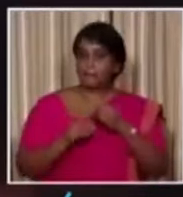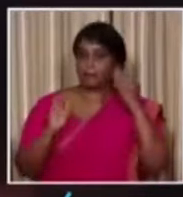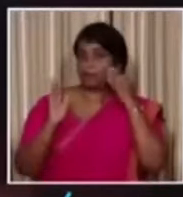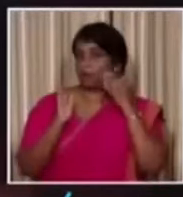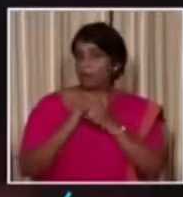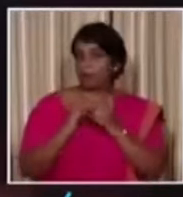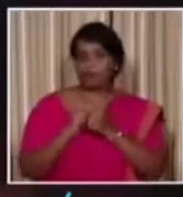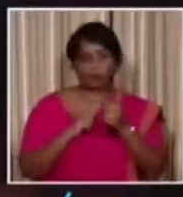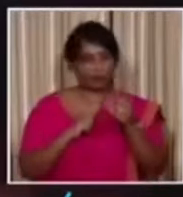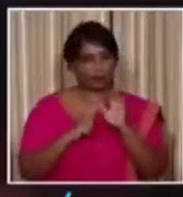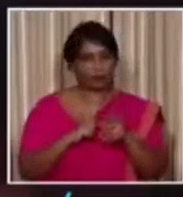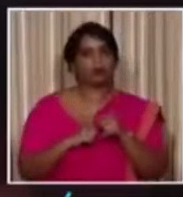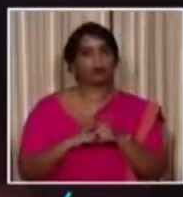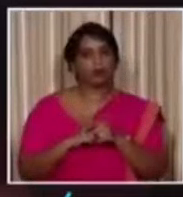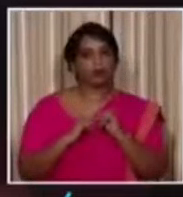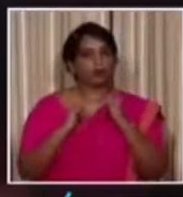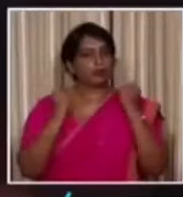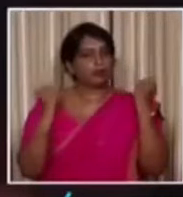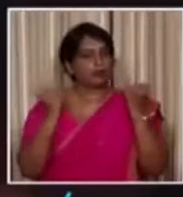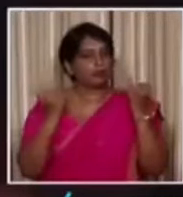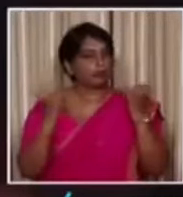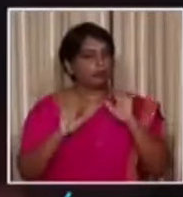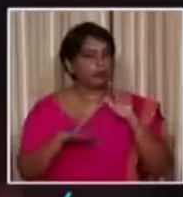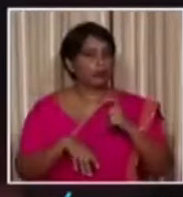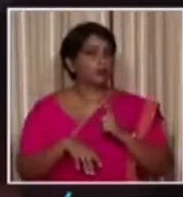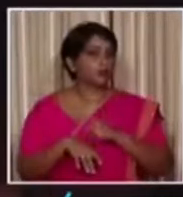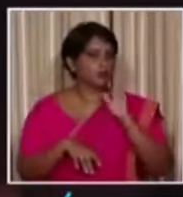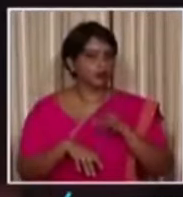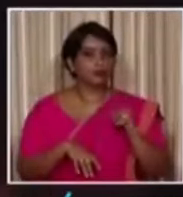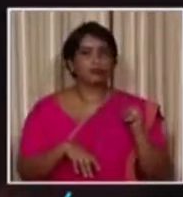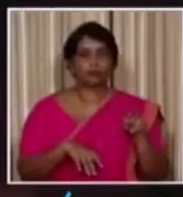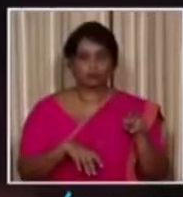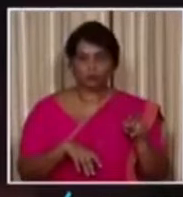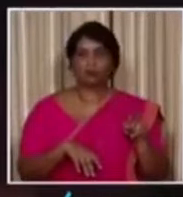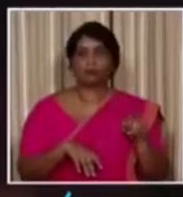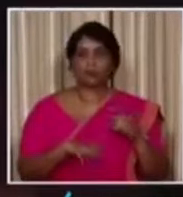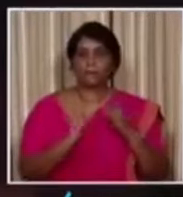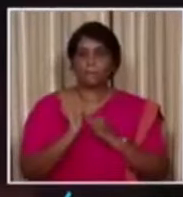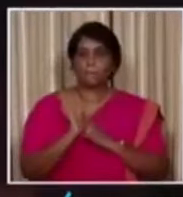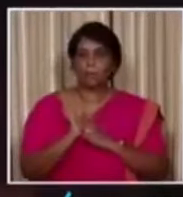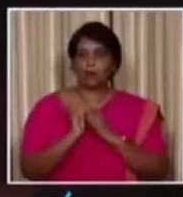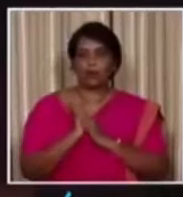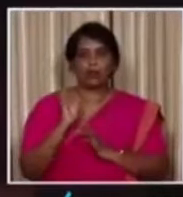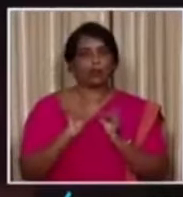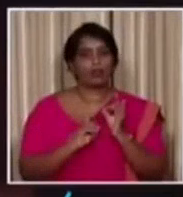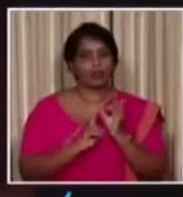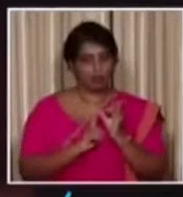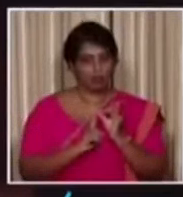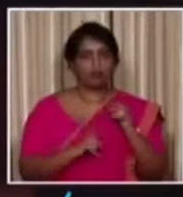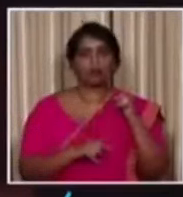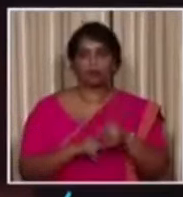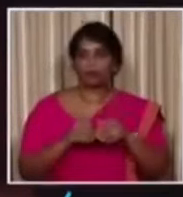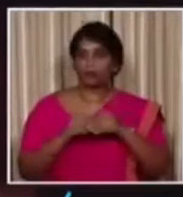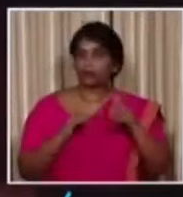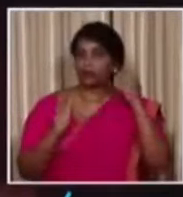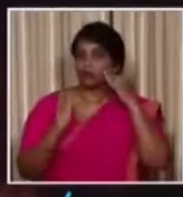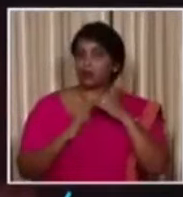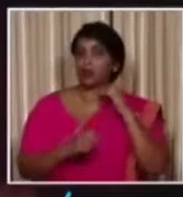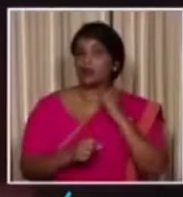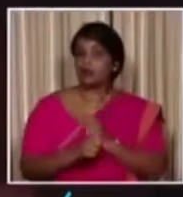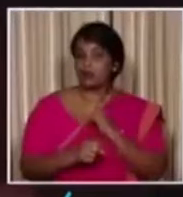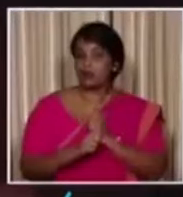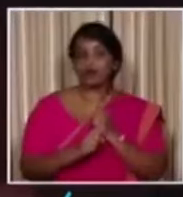ශේෂ්ත්‍රයට ගෙනවිලා ජරා ජීර්ණ කළ තිබුණු මොහොතක තමයි අතන මංගල සමරීර මැතිතුමා මේ වෙනුවෙන්